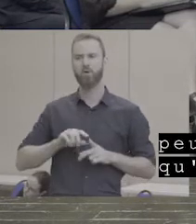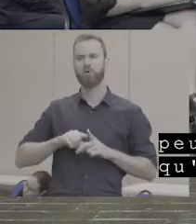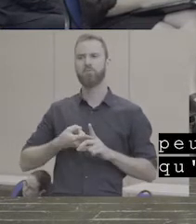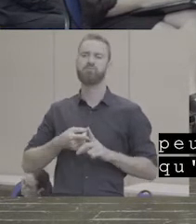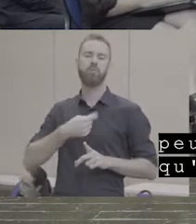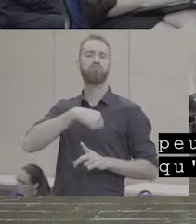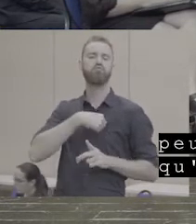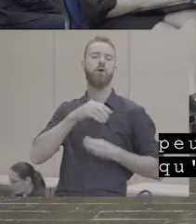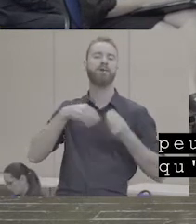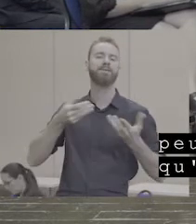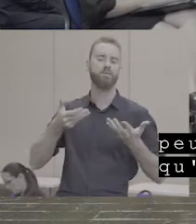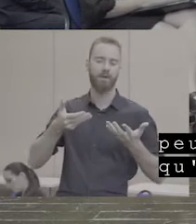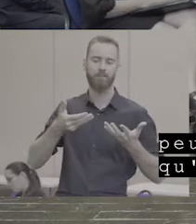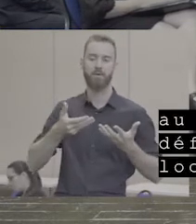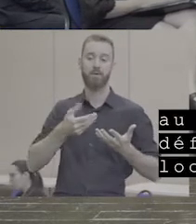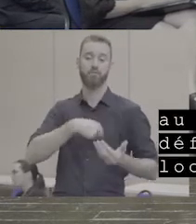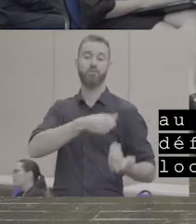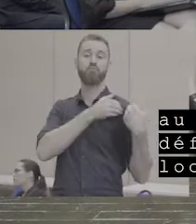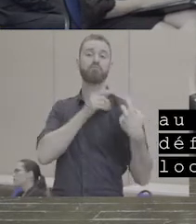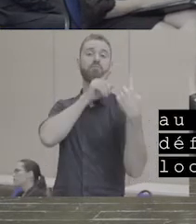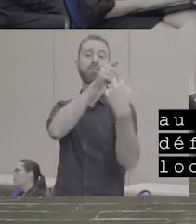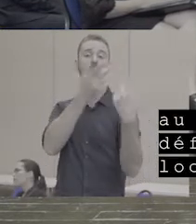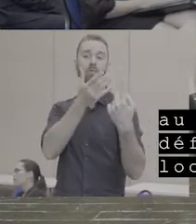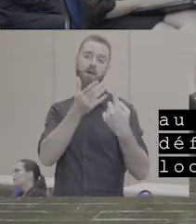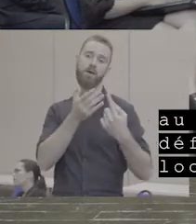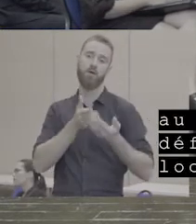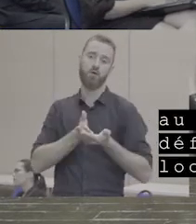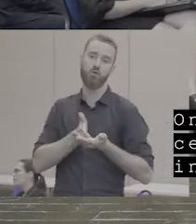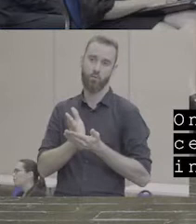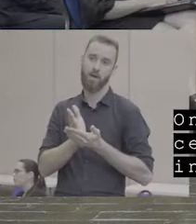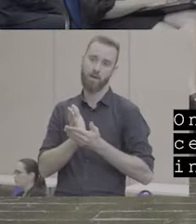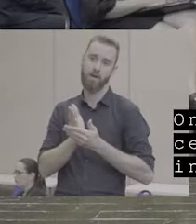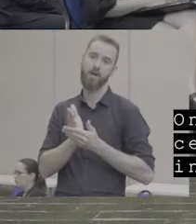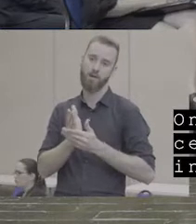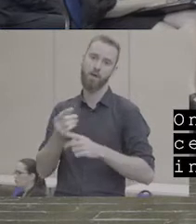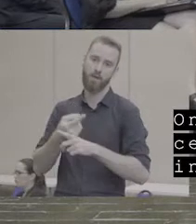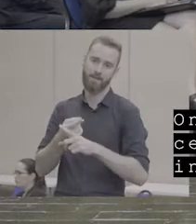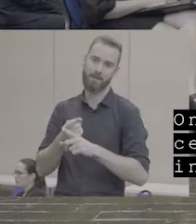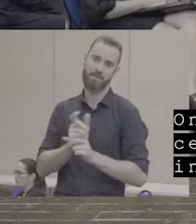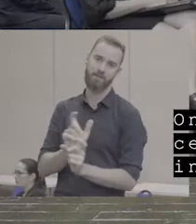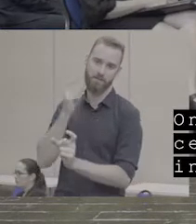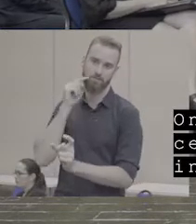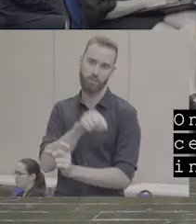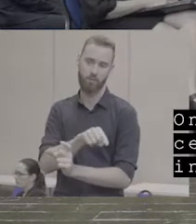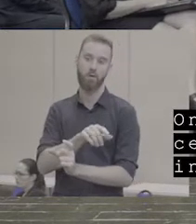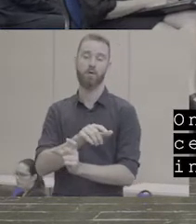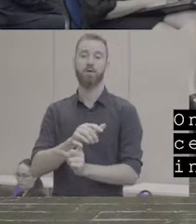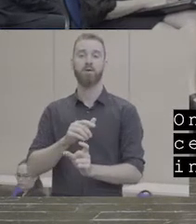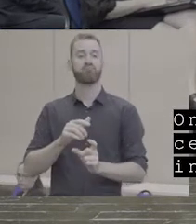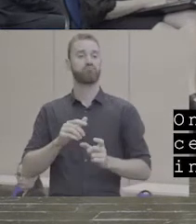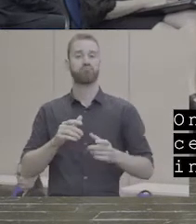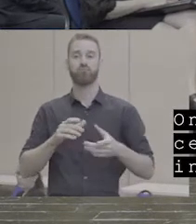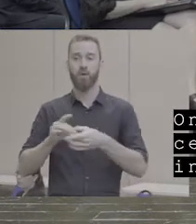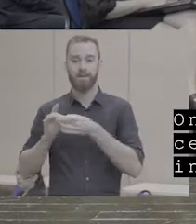un peu l'organisme, qu'est-ce qu'on fait. Notre mission, en fait, au Comité Logement, bien, c'est la défense des droits des locataires. On revendique aussi, que ce soit